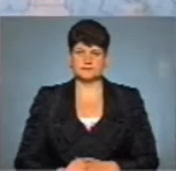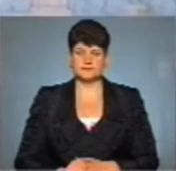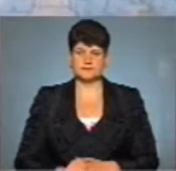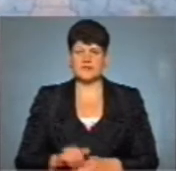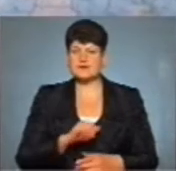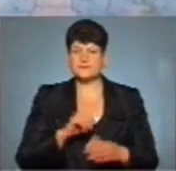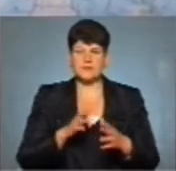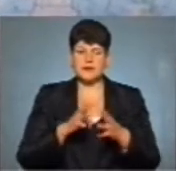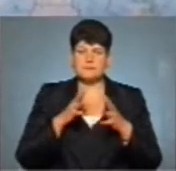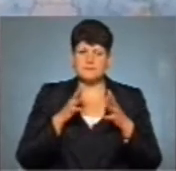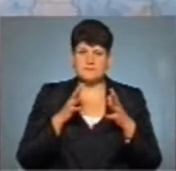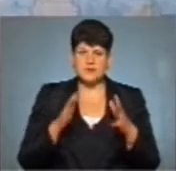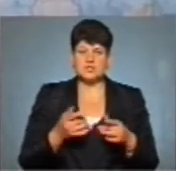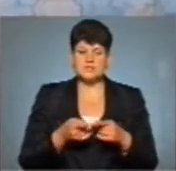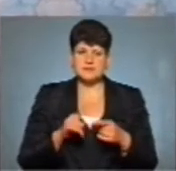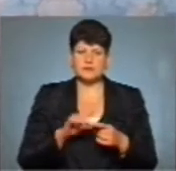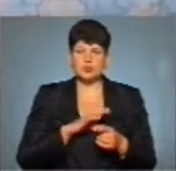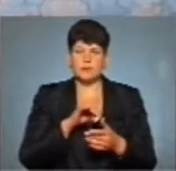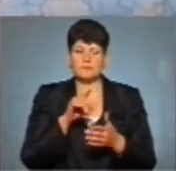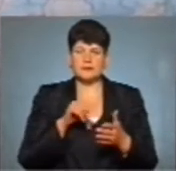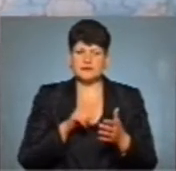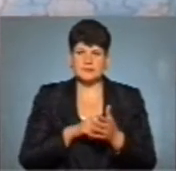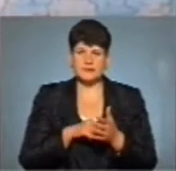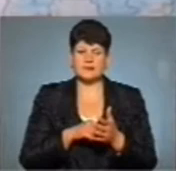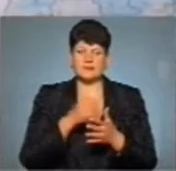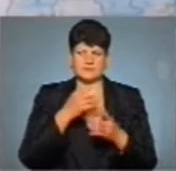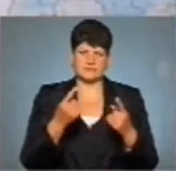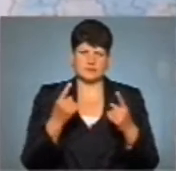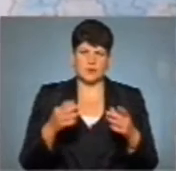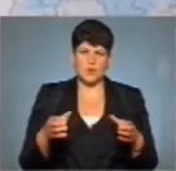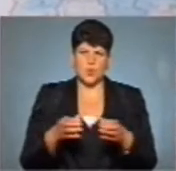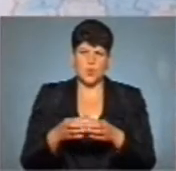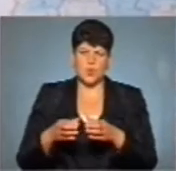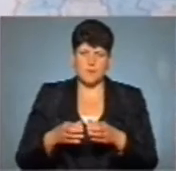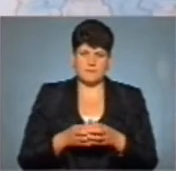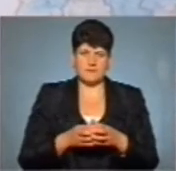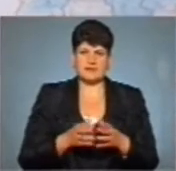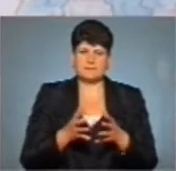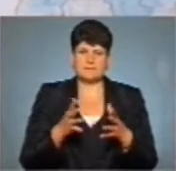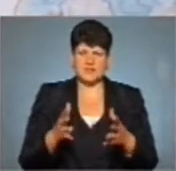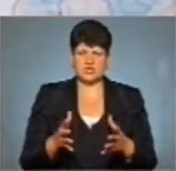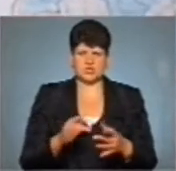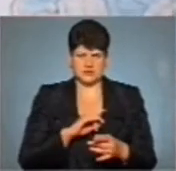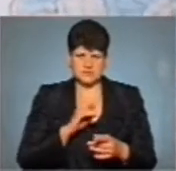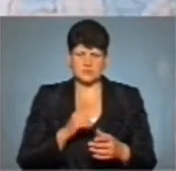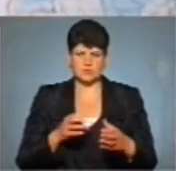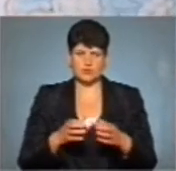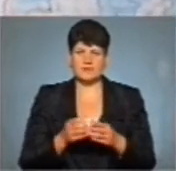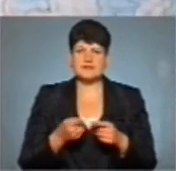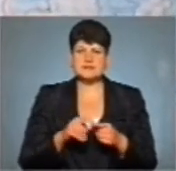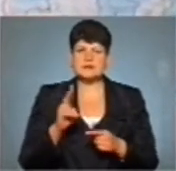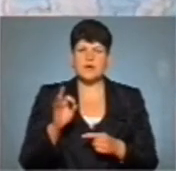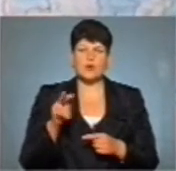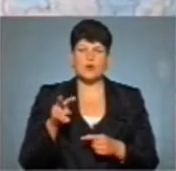Найбільшого резонансу, звичайно, викликало це питання об'єднання многочисельних громад із більш потужними сусідніми громадами. Серед них це